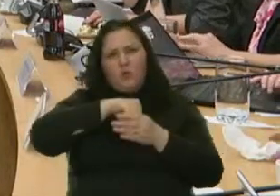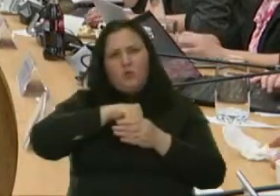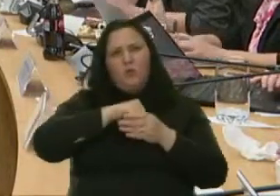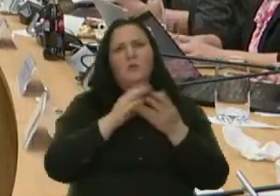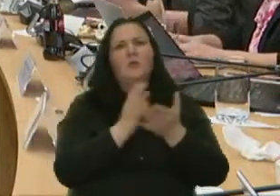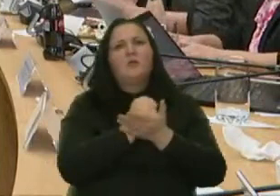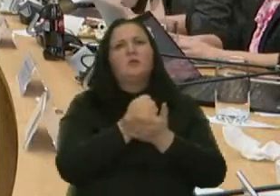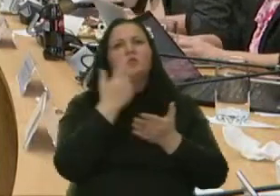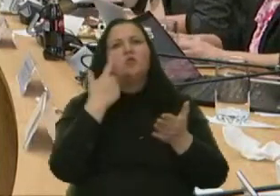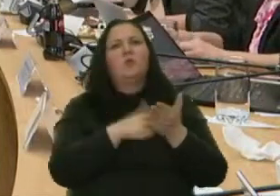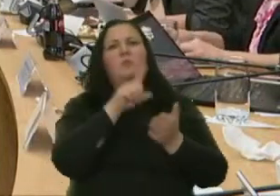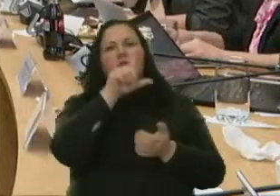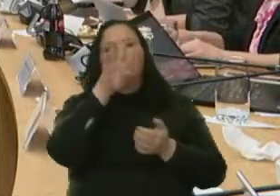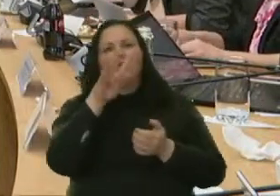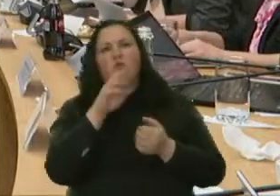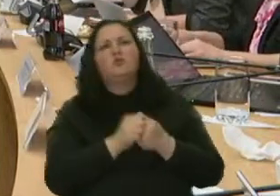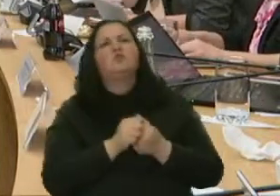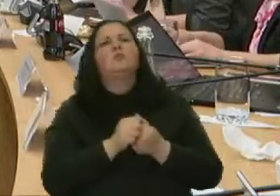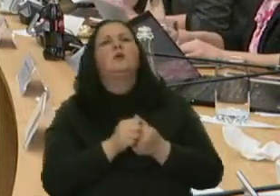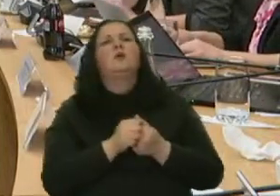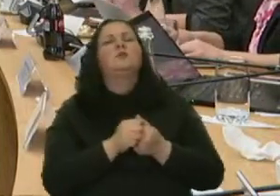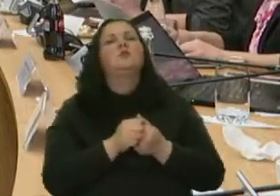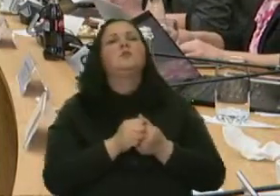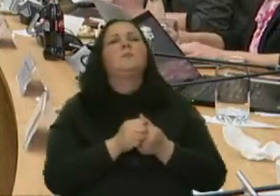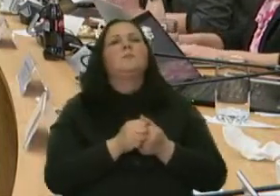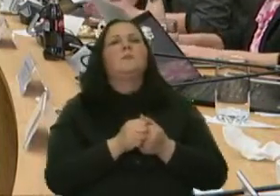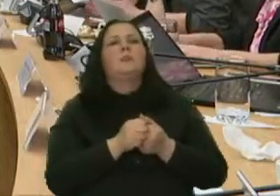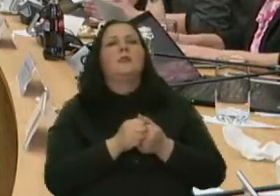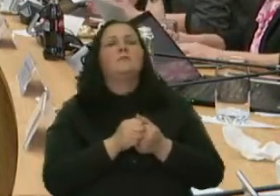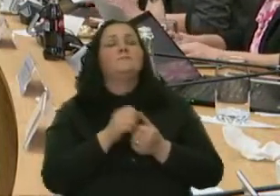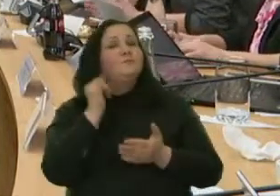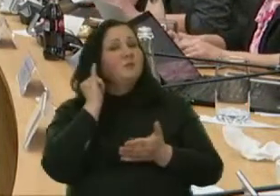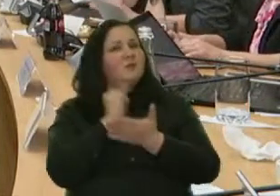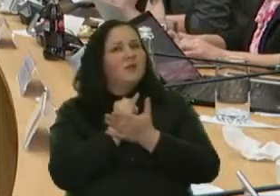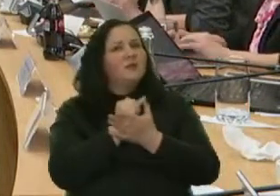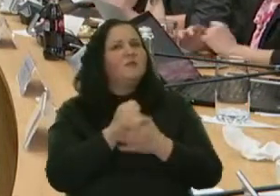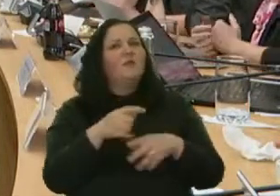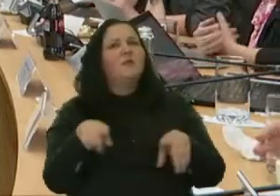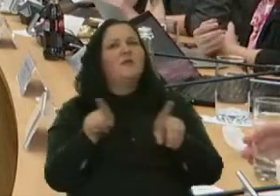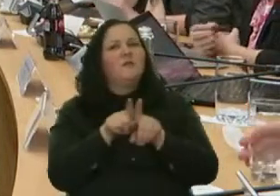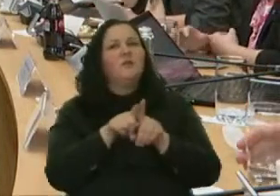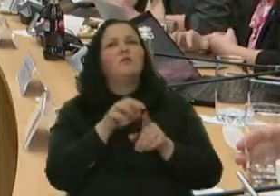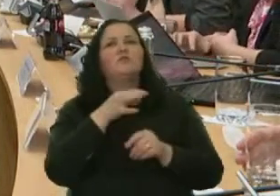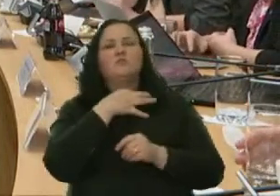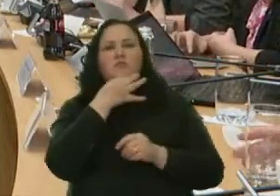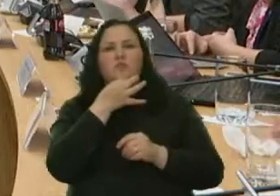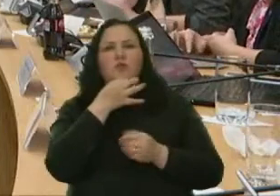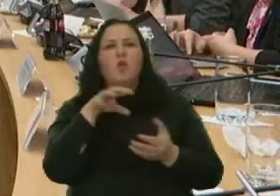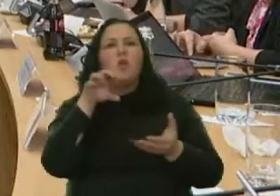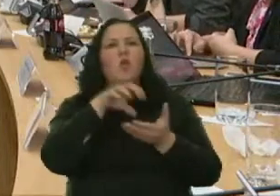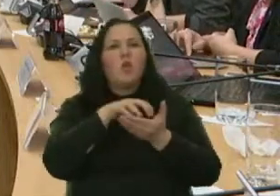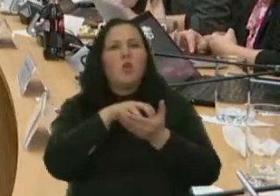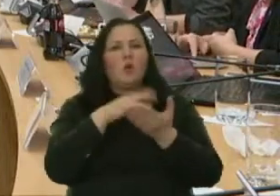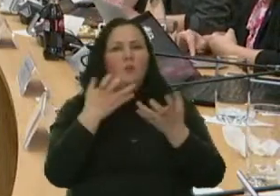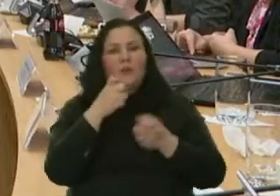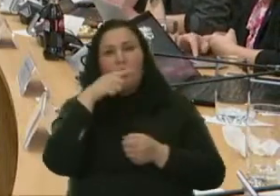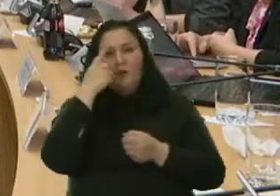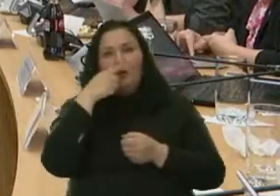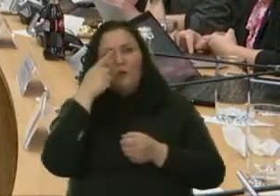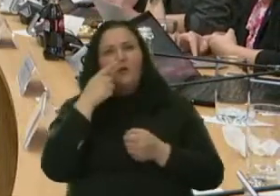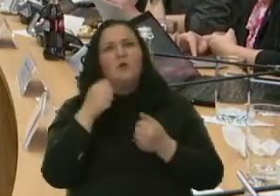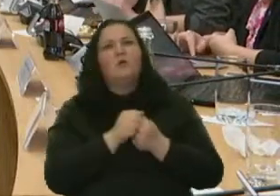2024 și care cotizează la bugetul local într adevăr așa cum spuneți Domnule primar locul pe care orașul